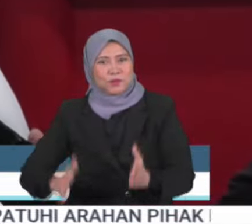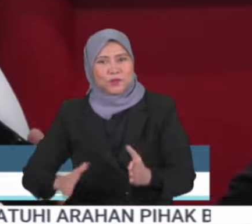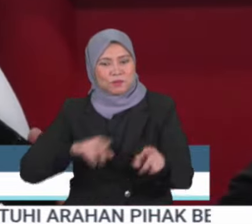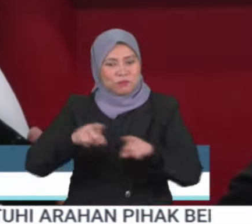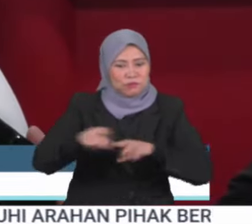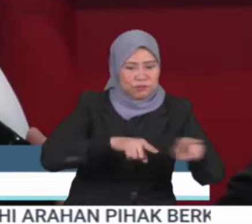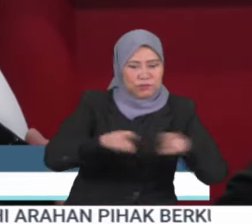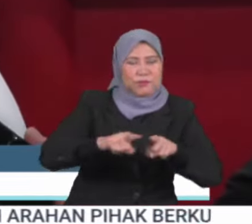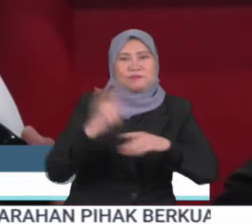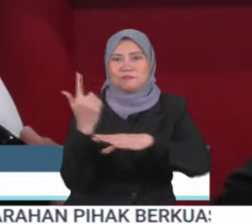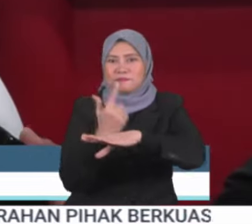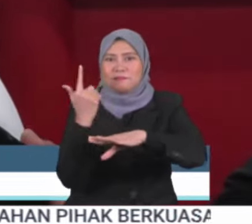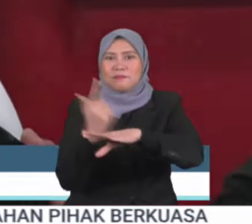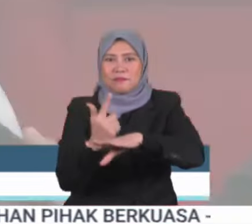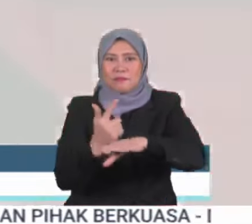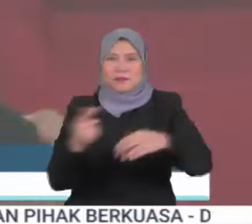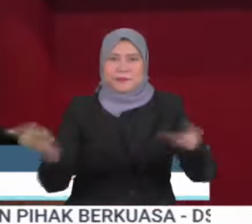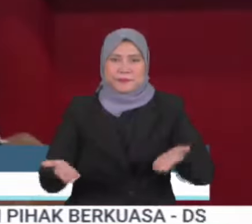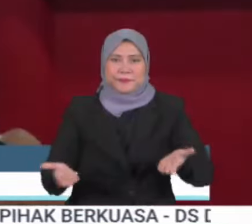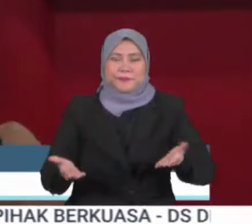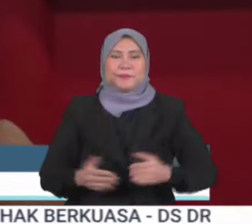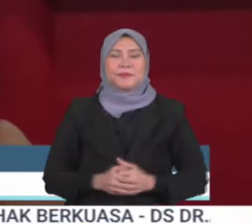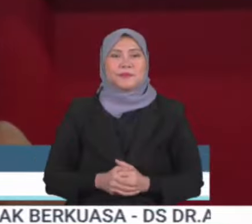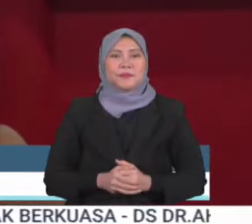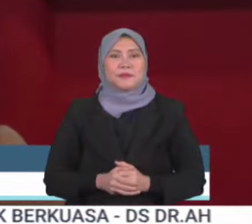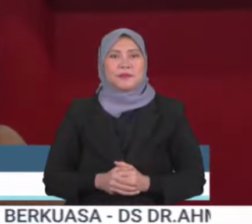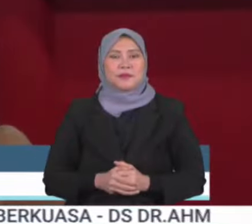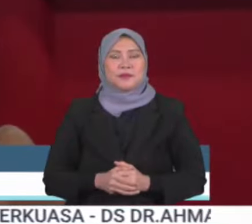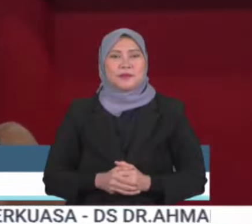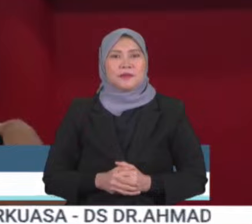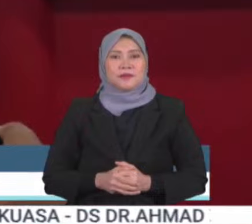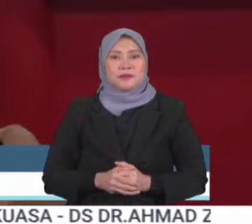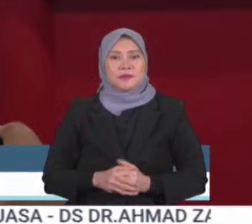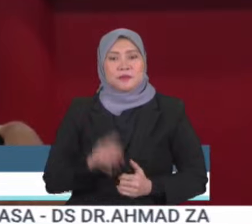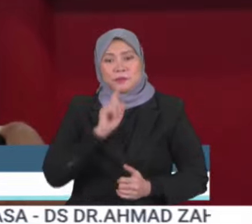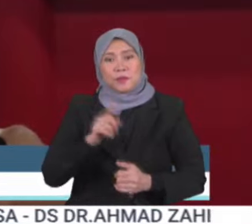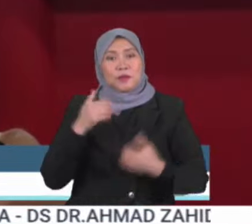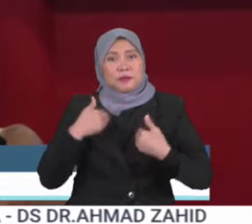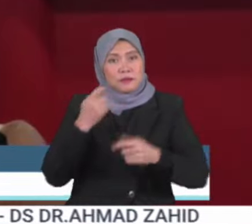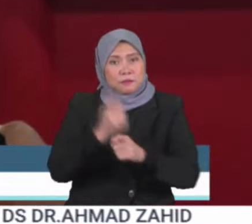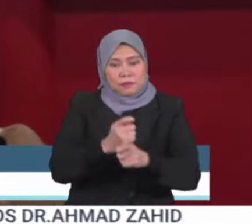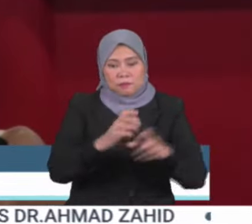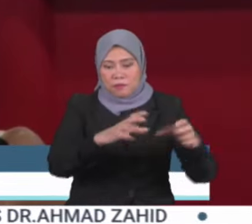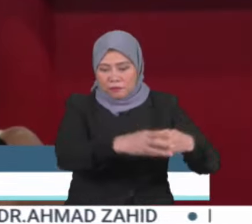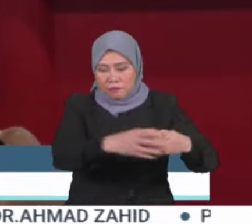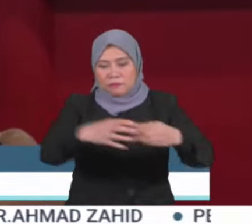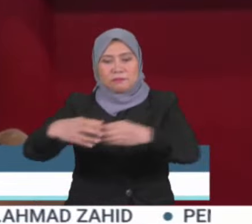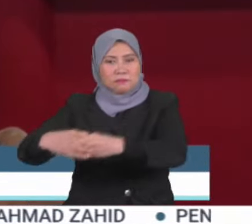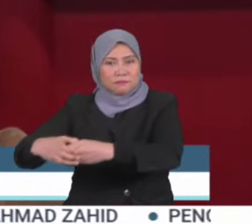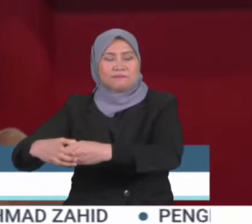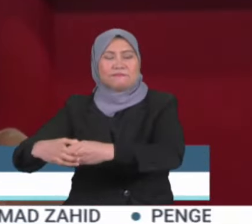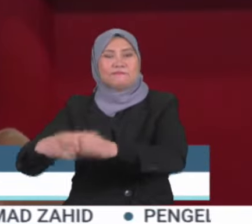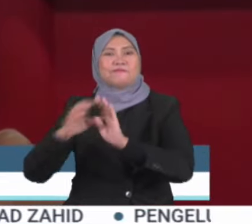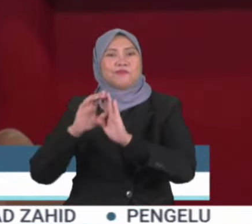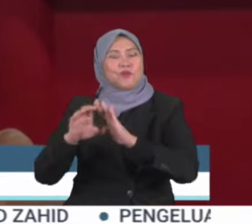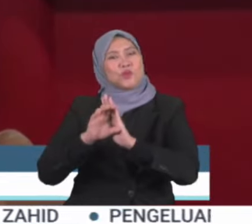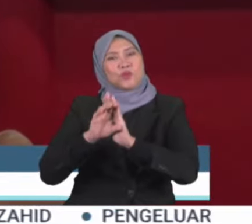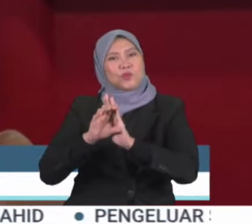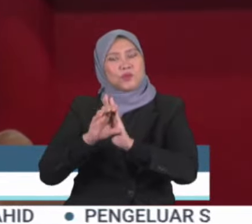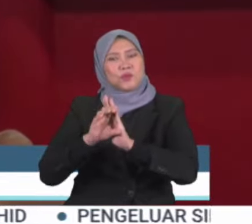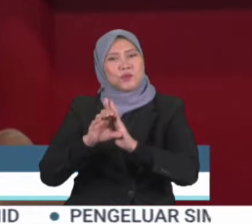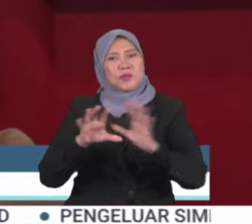ingin berlatih di Litar. I think kita akan buka semua, tapi kita kena tetapkan kategori lah. For example,